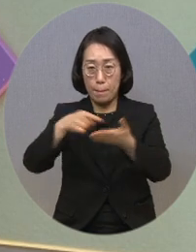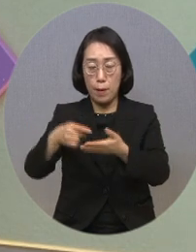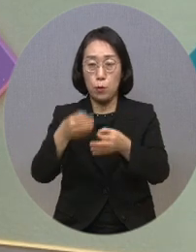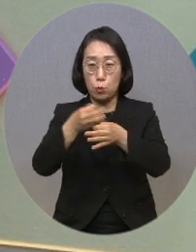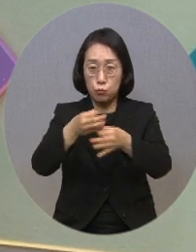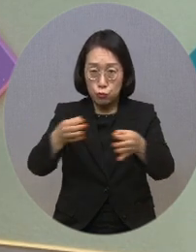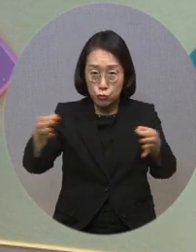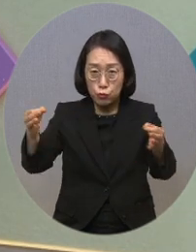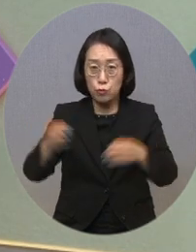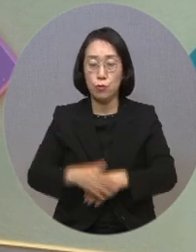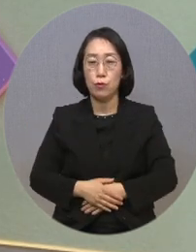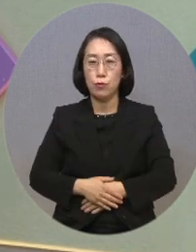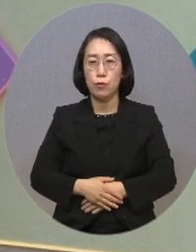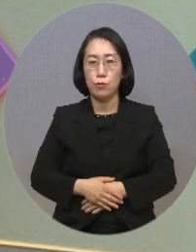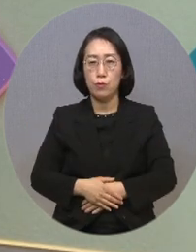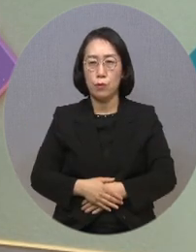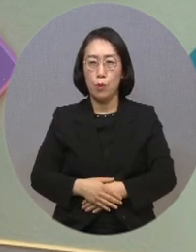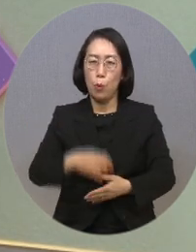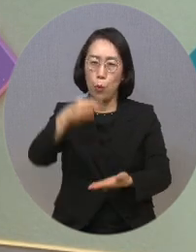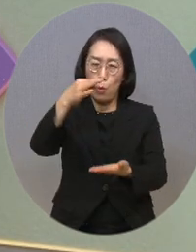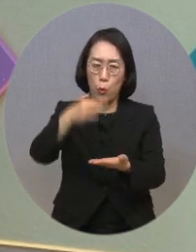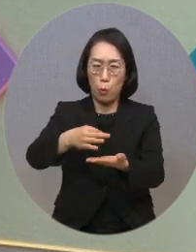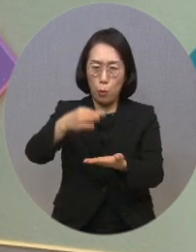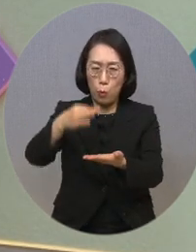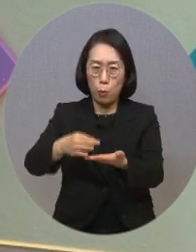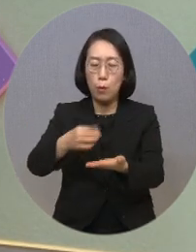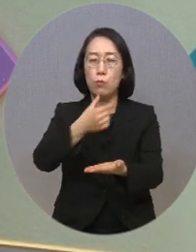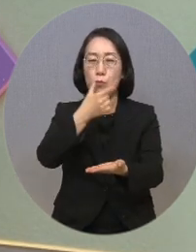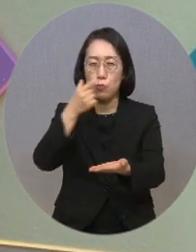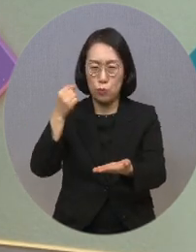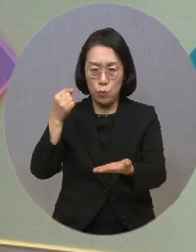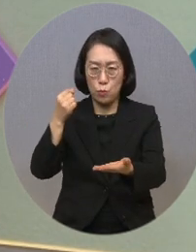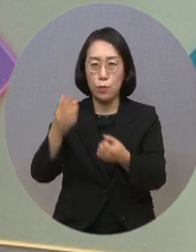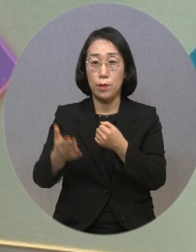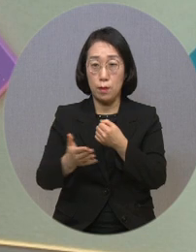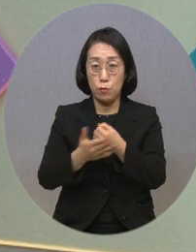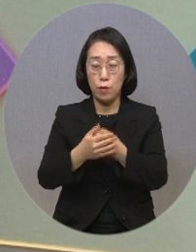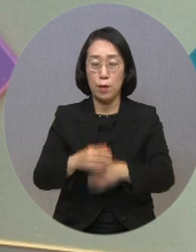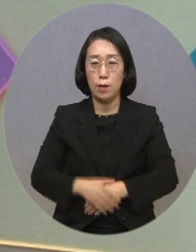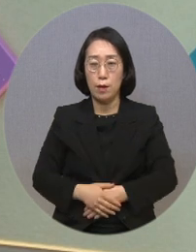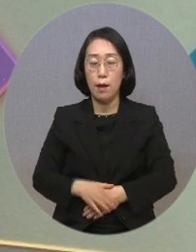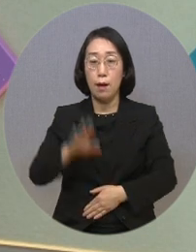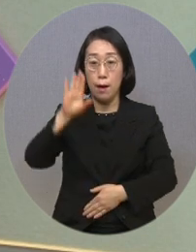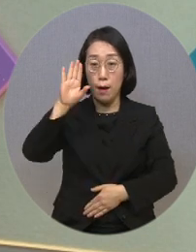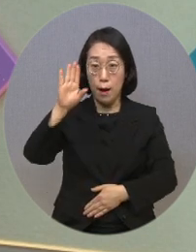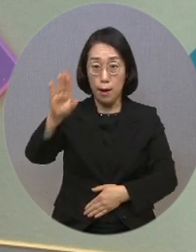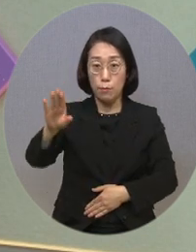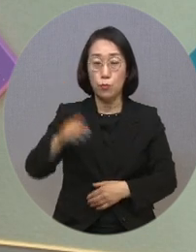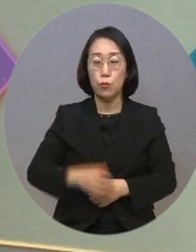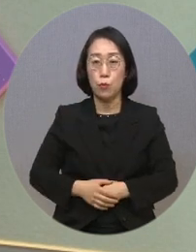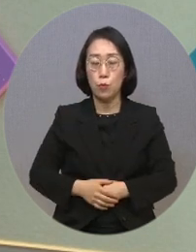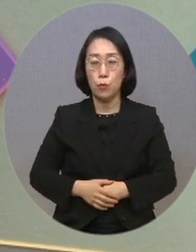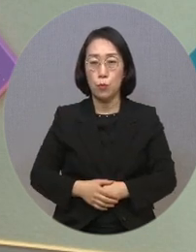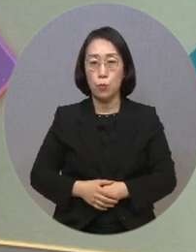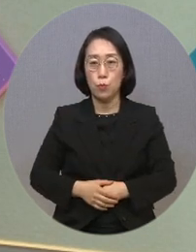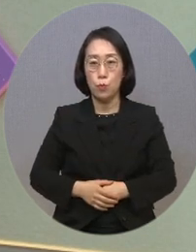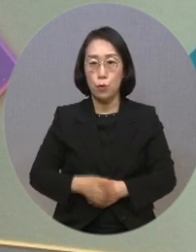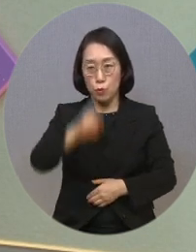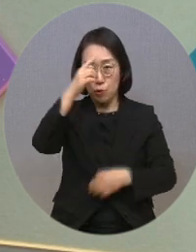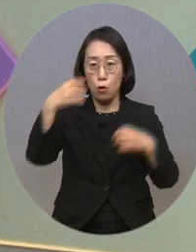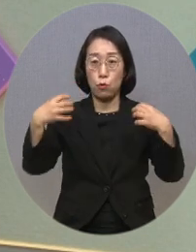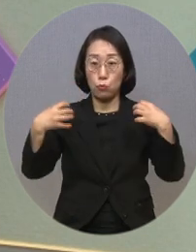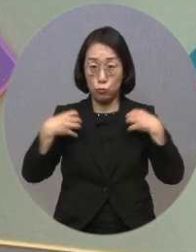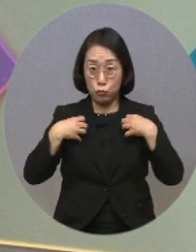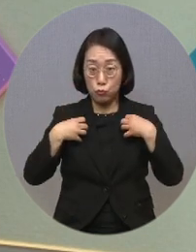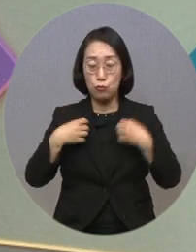현실적으로 낮은 수준의 보상밖에 해주지를 않았습니다. 그래서 네. 앞으로 국가나 또 지방자치단체에서